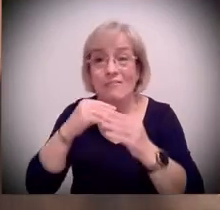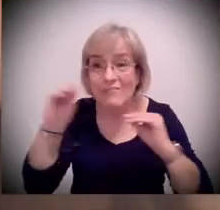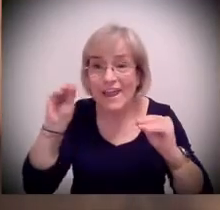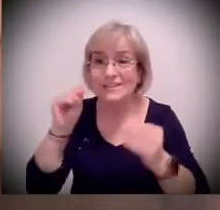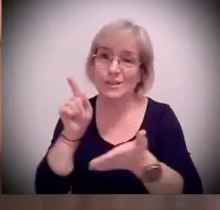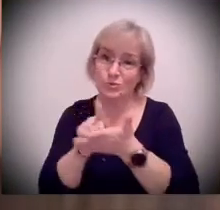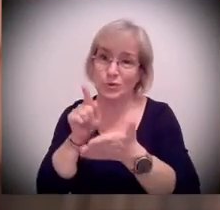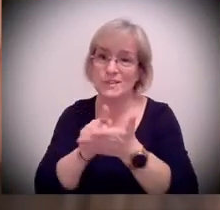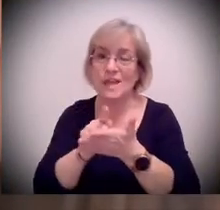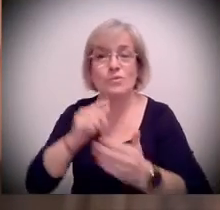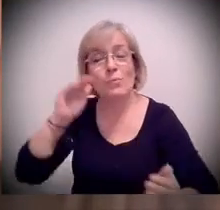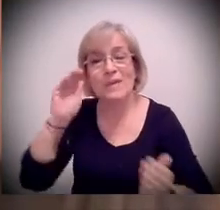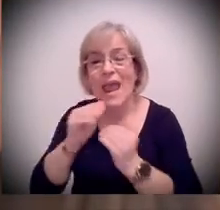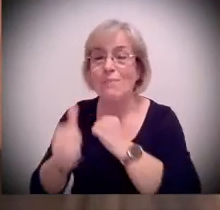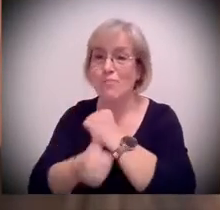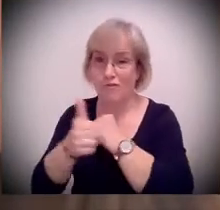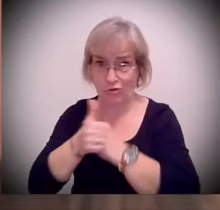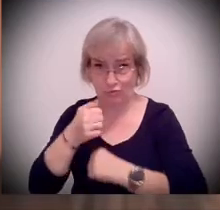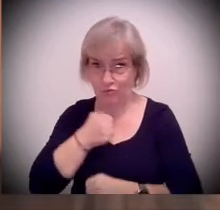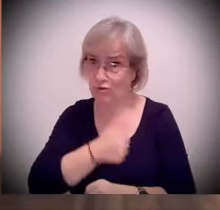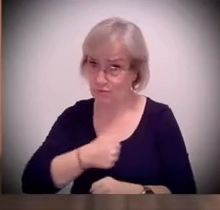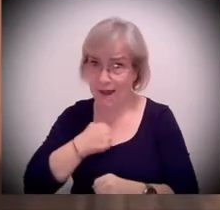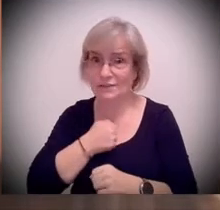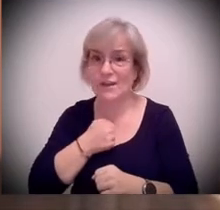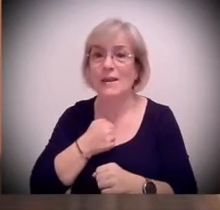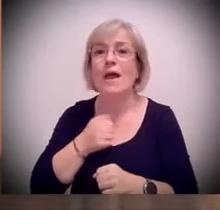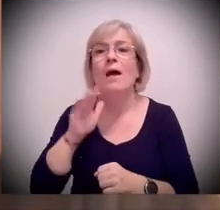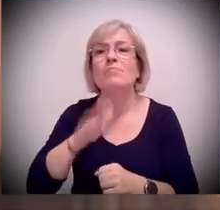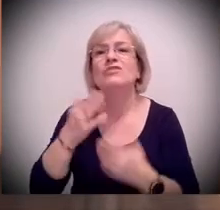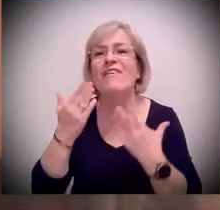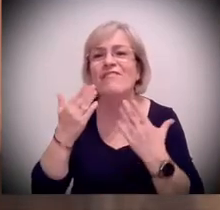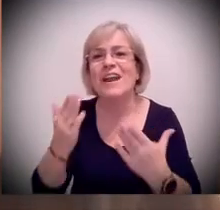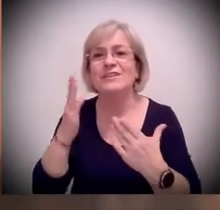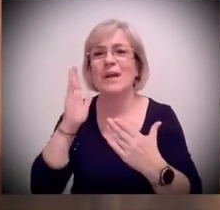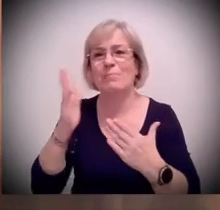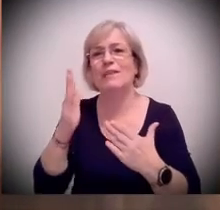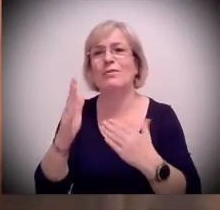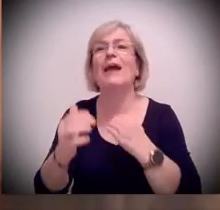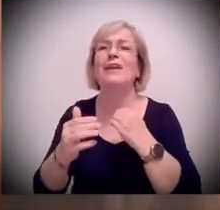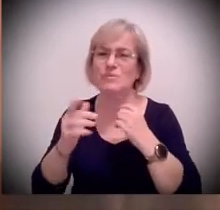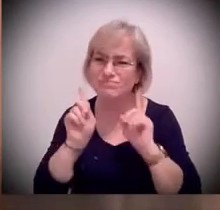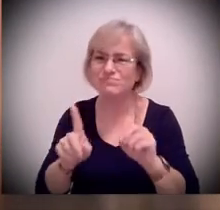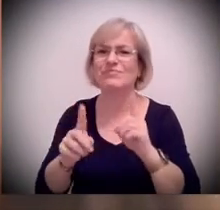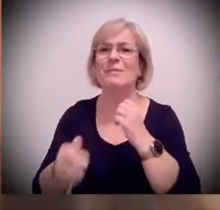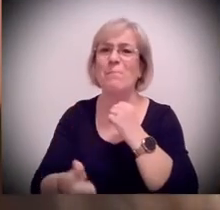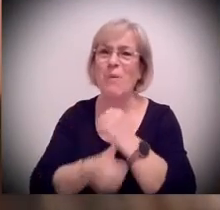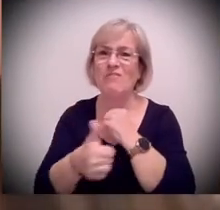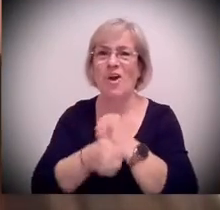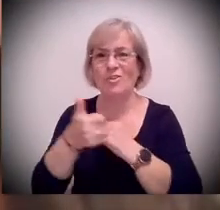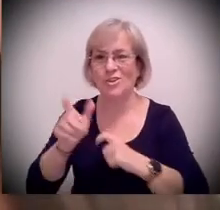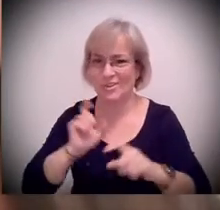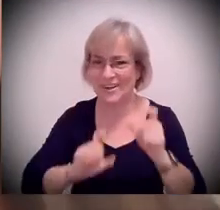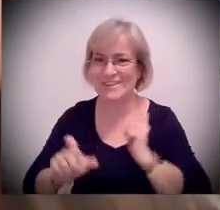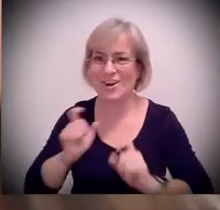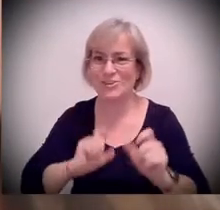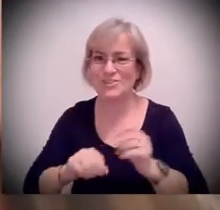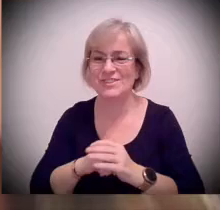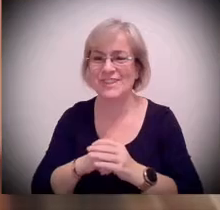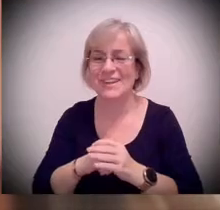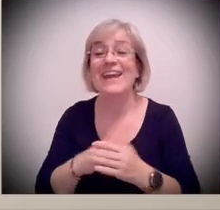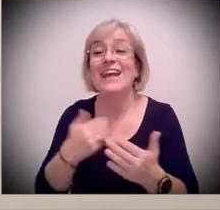Więcej sukcesów, mniej powodów do zmartwień i może wreszcie będą jakieś solidne, konkretne powody